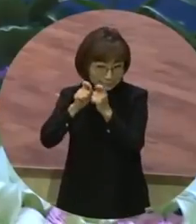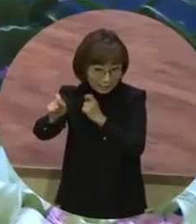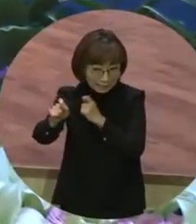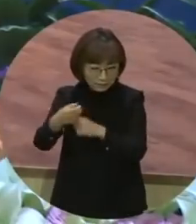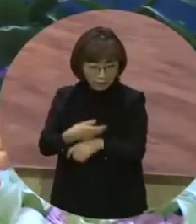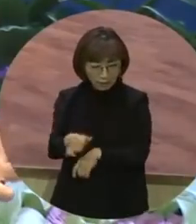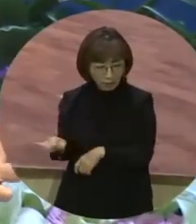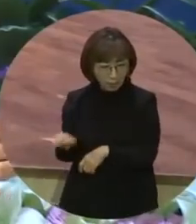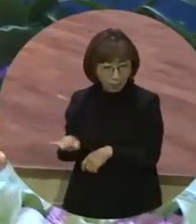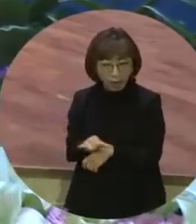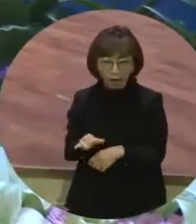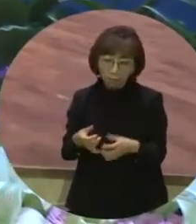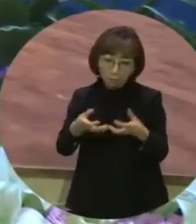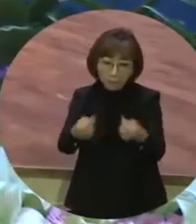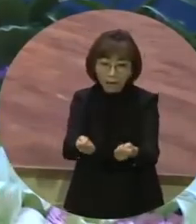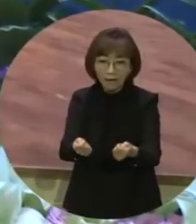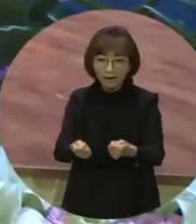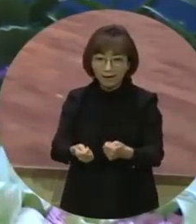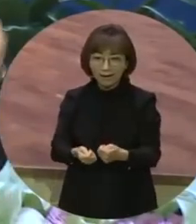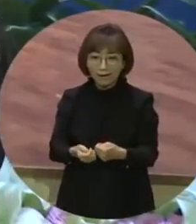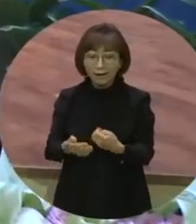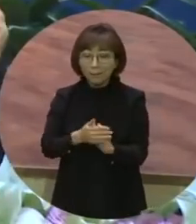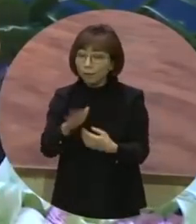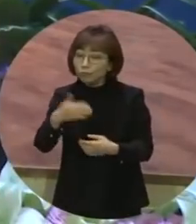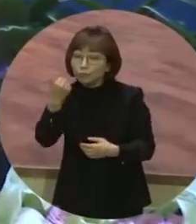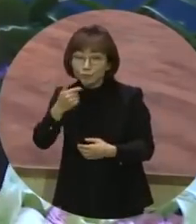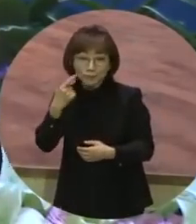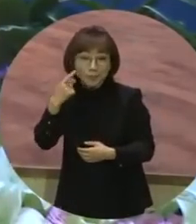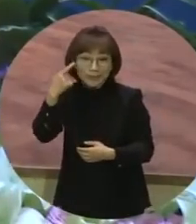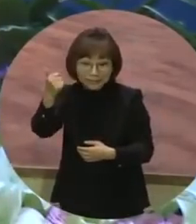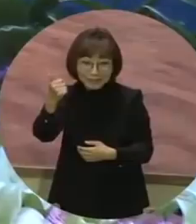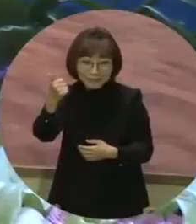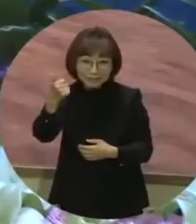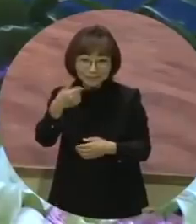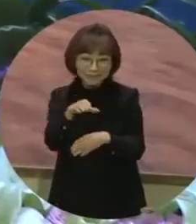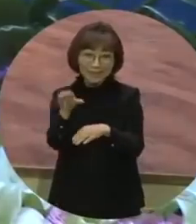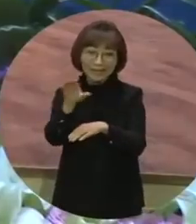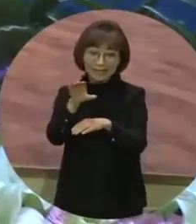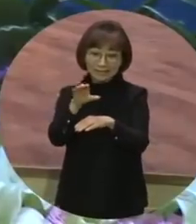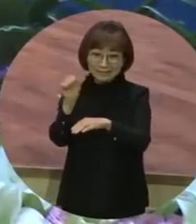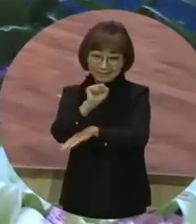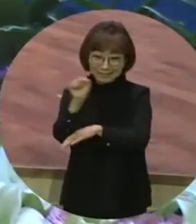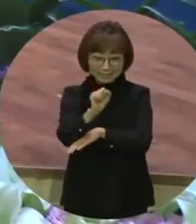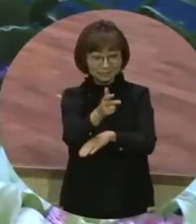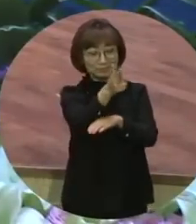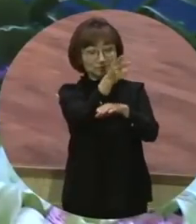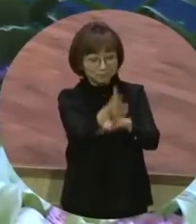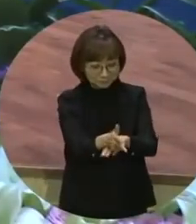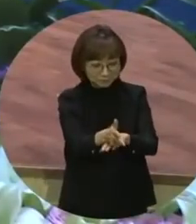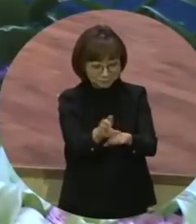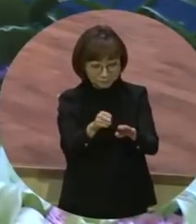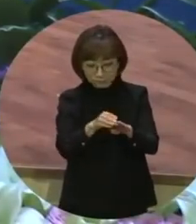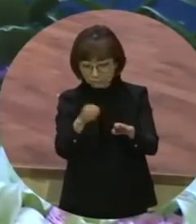많은지. 이번에 어느 목사님 차 대고 문을 두드리길래 돌아서는데 여기 차, 문 열어있죠, 빼가.